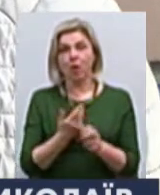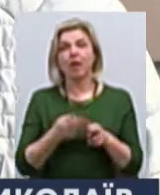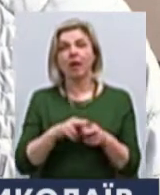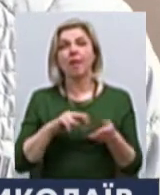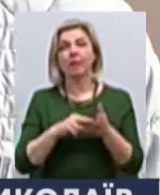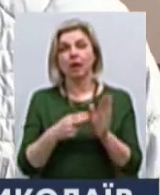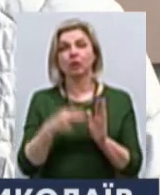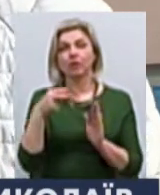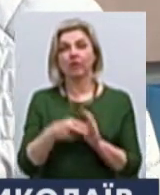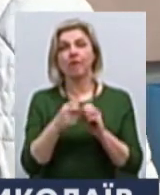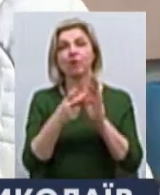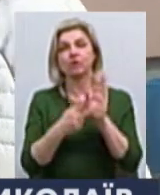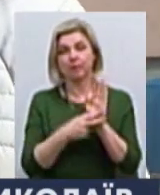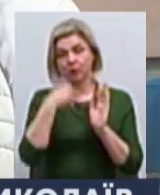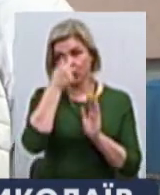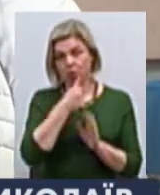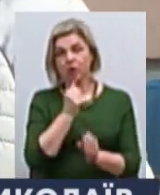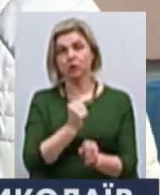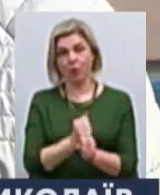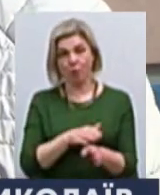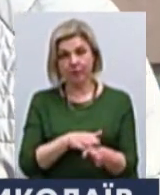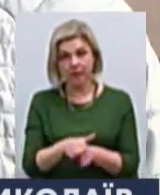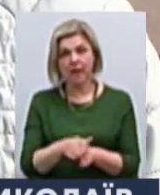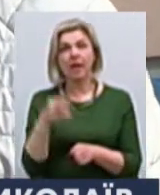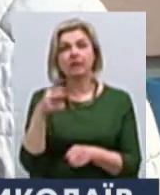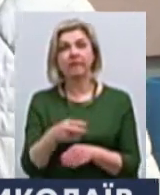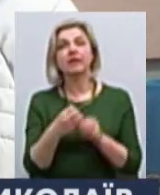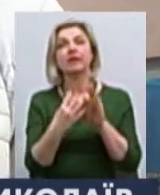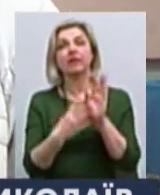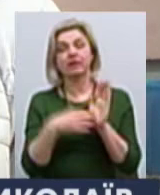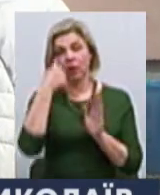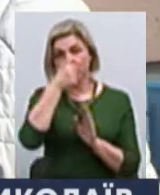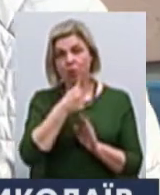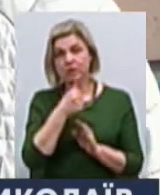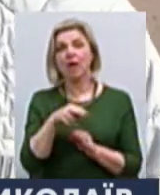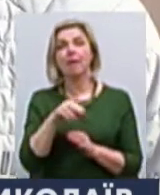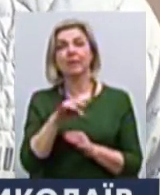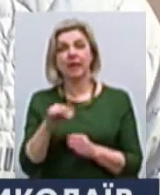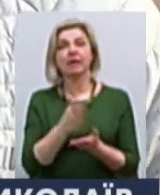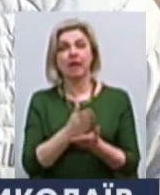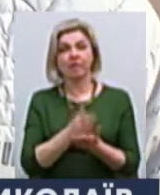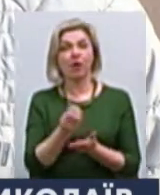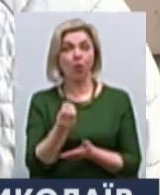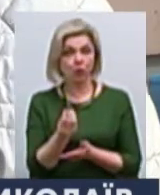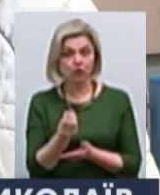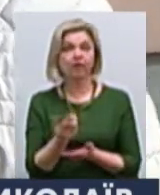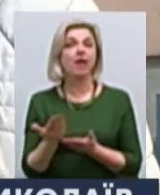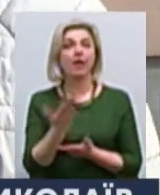планувалися у 2018 році, зроблені. У 2019 році при наявності грошових коштів,